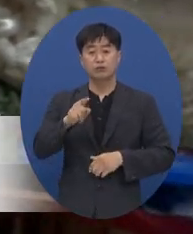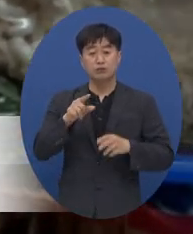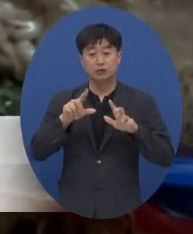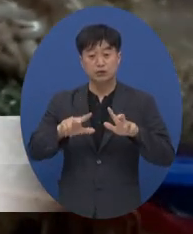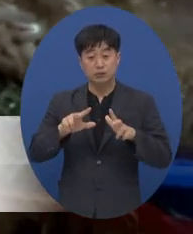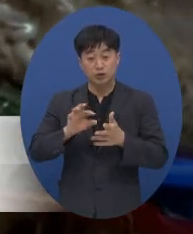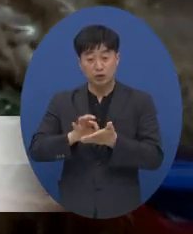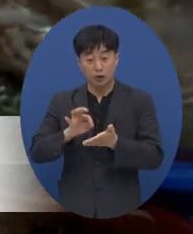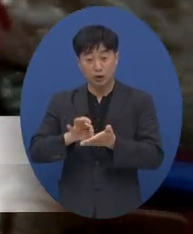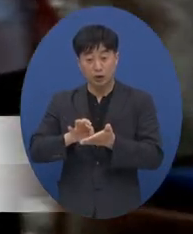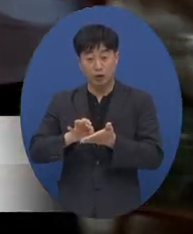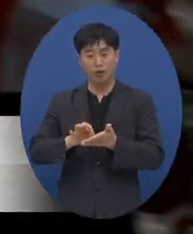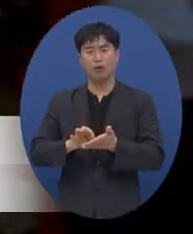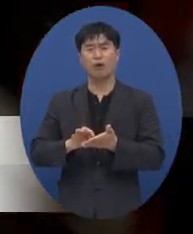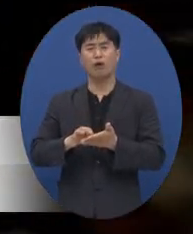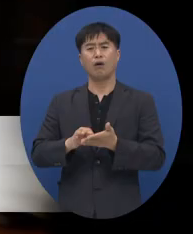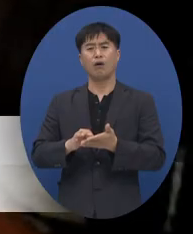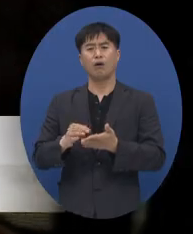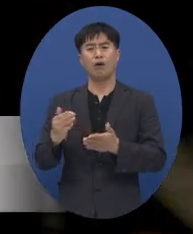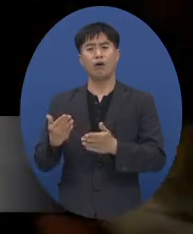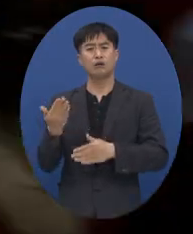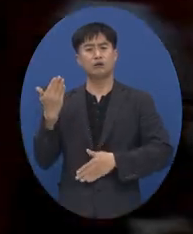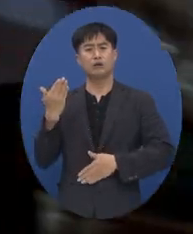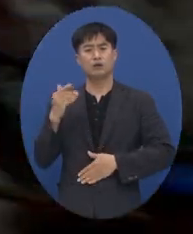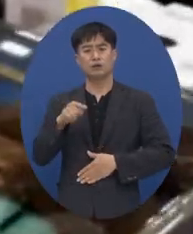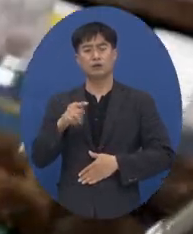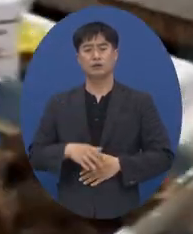지났죠? 이거 지금 사용하시는 거죠?